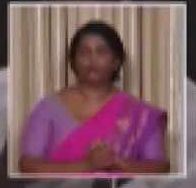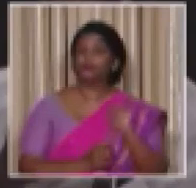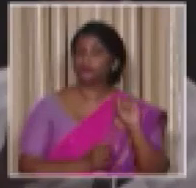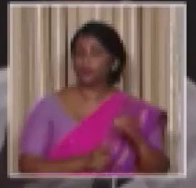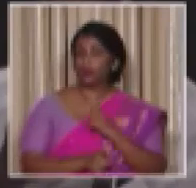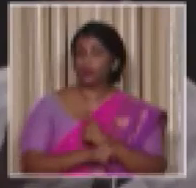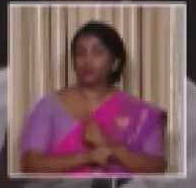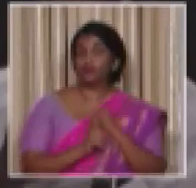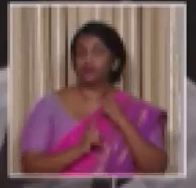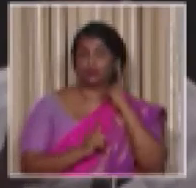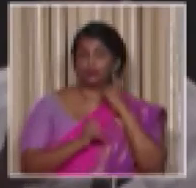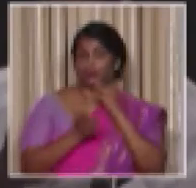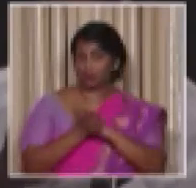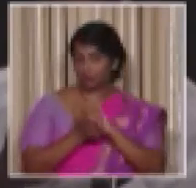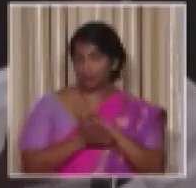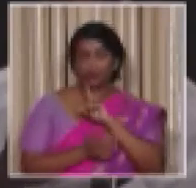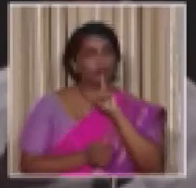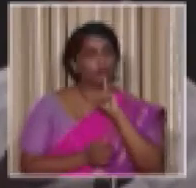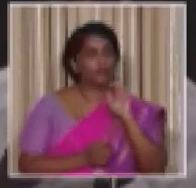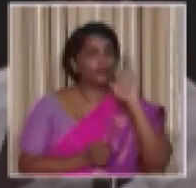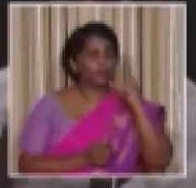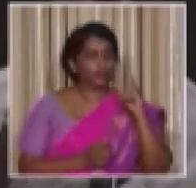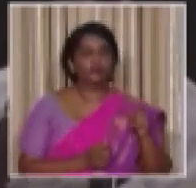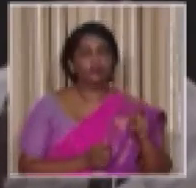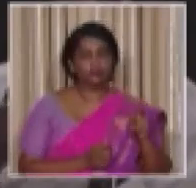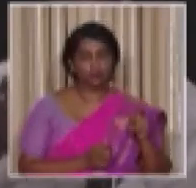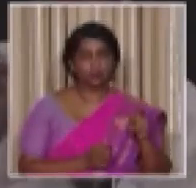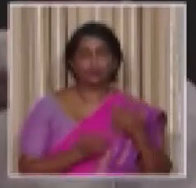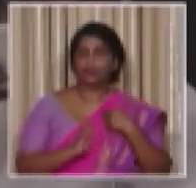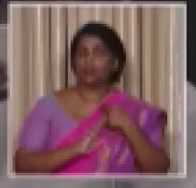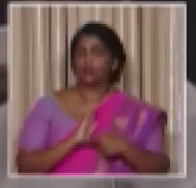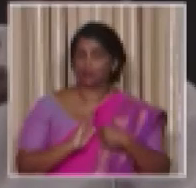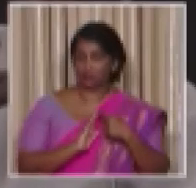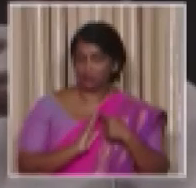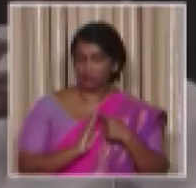ගුරු අධ්‍යාපනඥ සේවය සඳහන් කරන්නේ විශේෂයෙන්ම අපේ රටේ